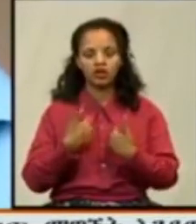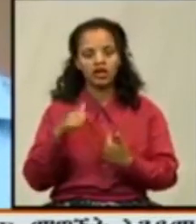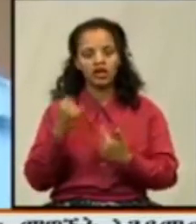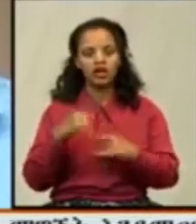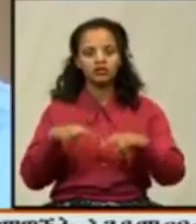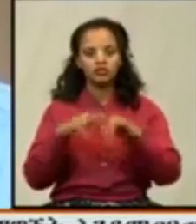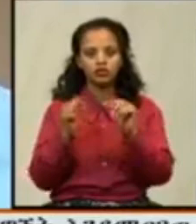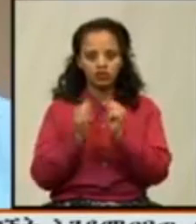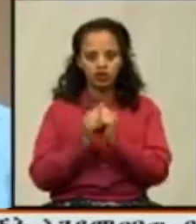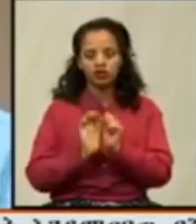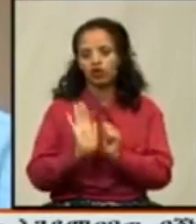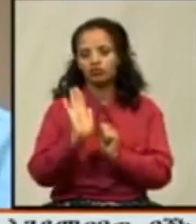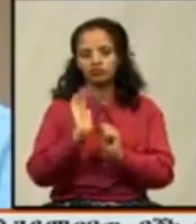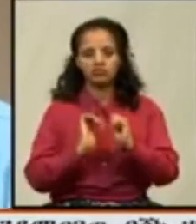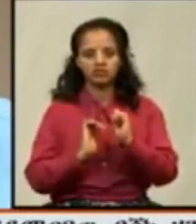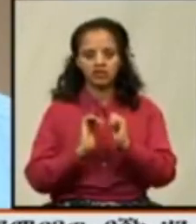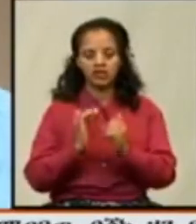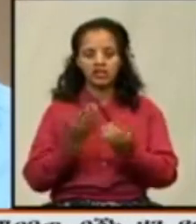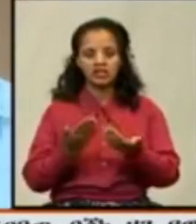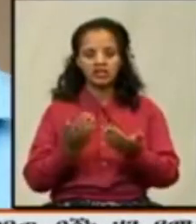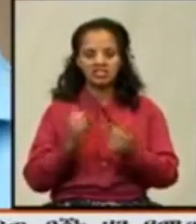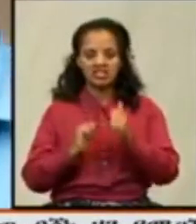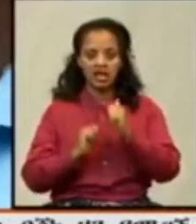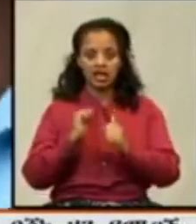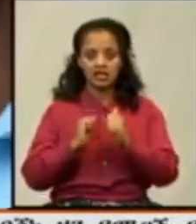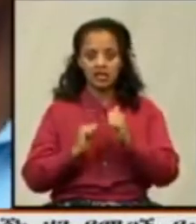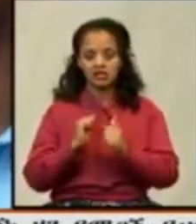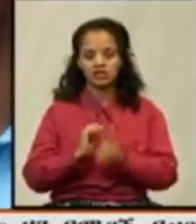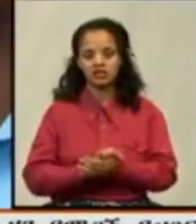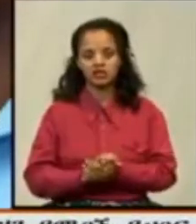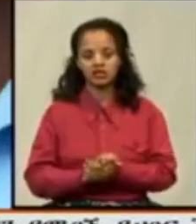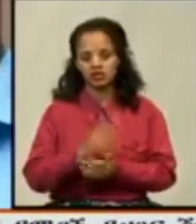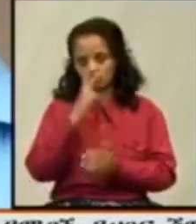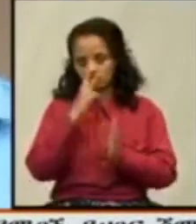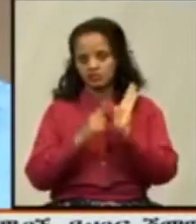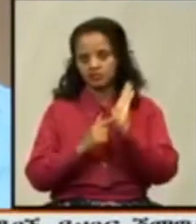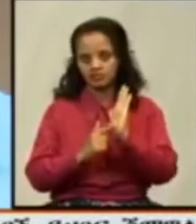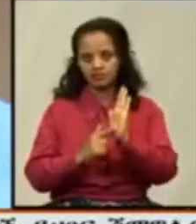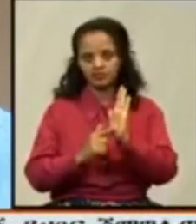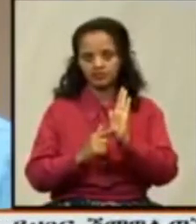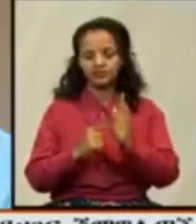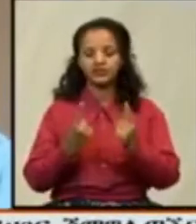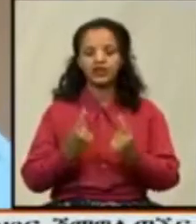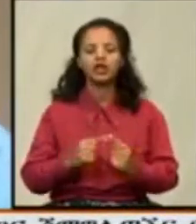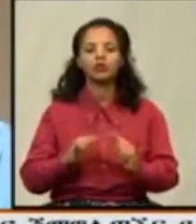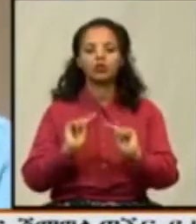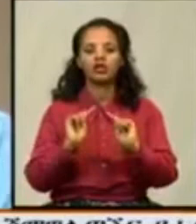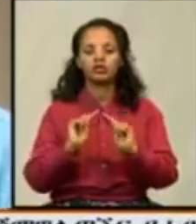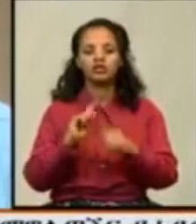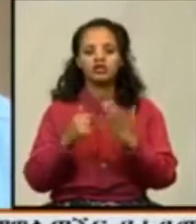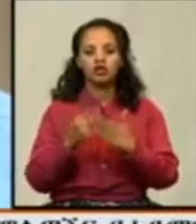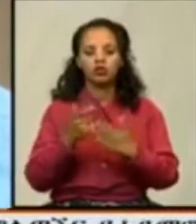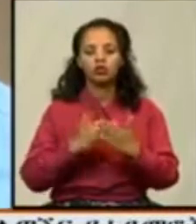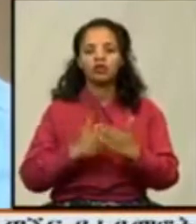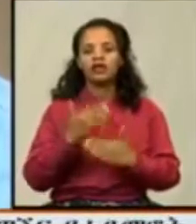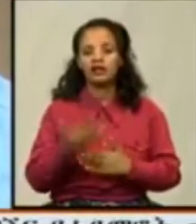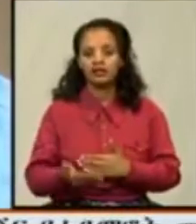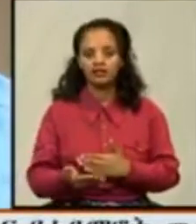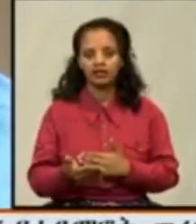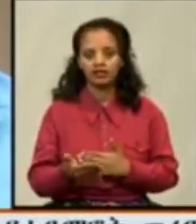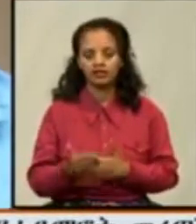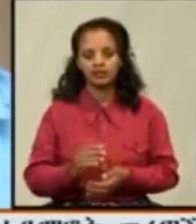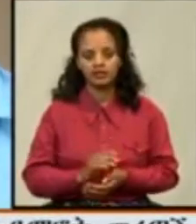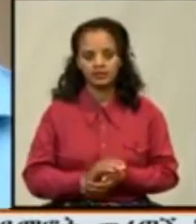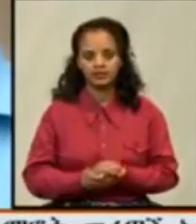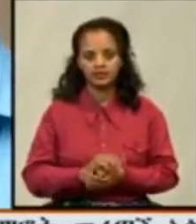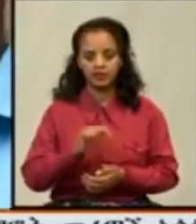ጋር ራሱን ሲያነጻጽር ያለበትን ቦታ በደንብ አድርጎ ሊያሳይ የሞከረበት ስለሆነ ቀጣይ